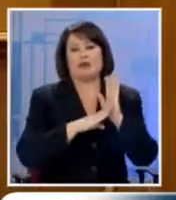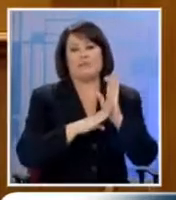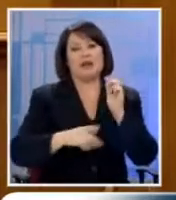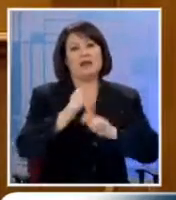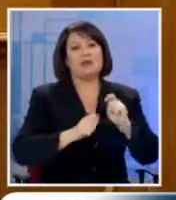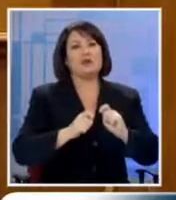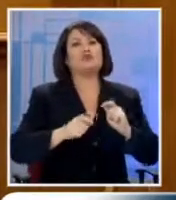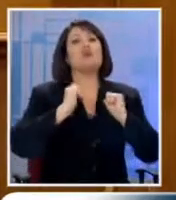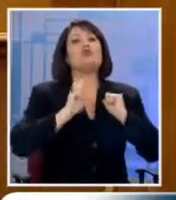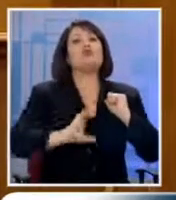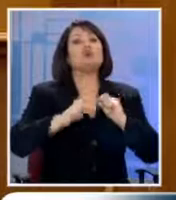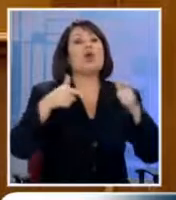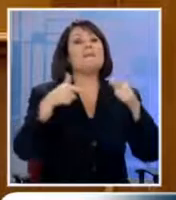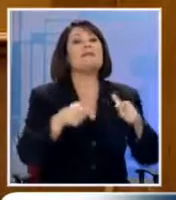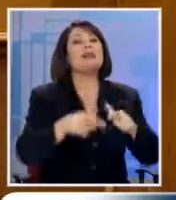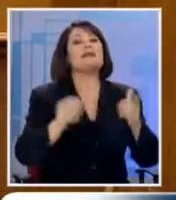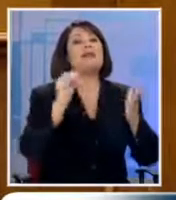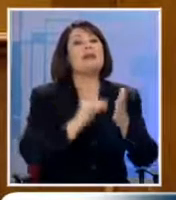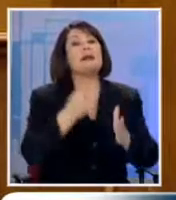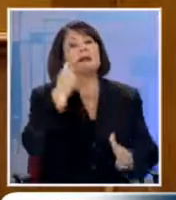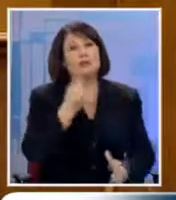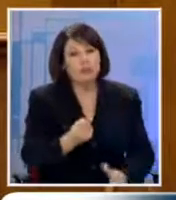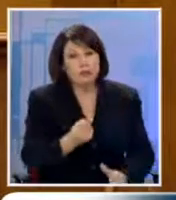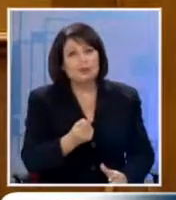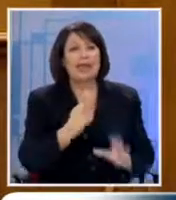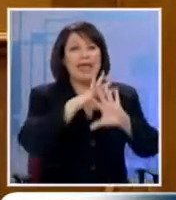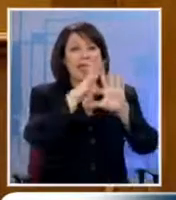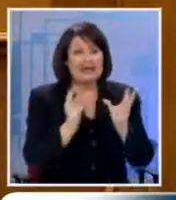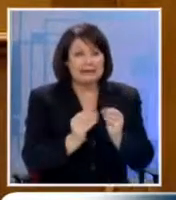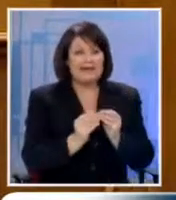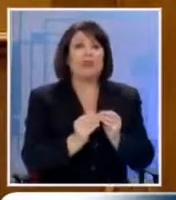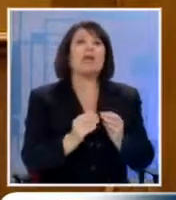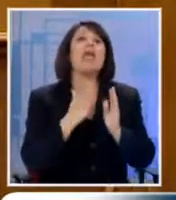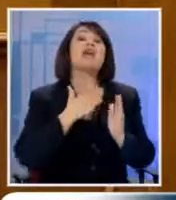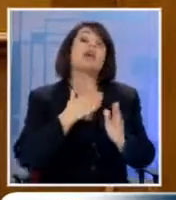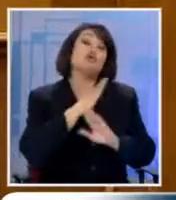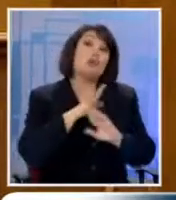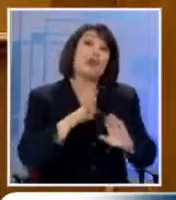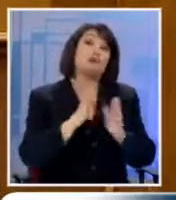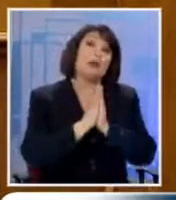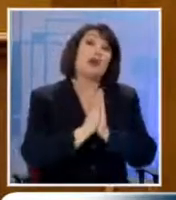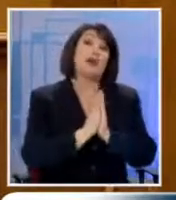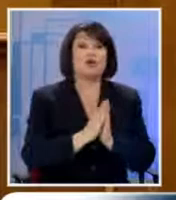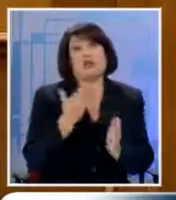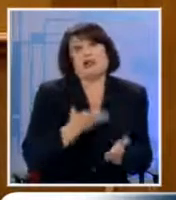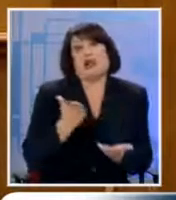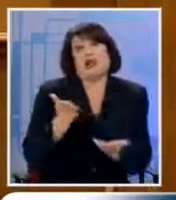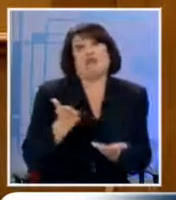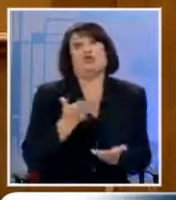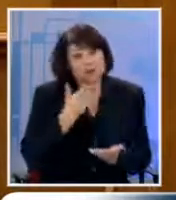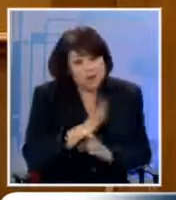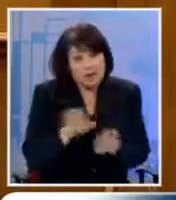τουριστικού επιμελητηρίου, για τον επαναπροσδιορισμό και τη θέσπιση ενιαίου πλαισίου διενέργειας όλων. Παρακαλώ. Κύριε Πρόεδρε, να ολοκληρώσω μια